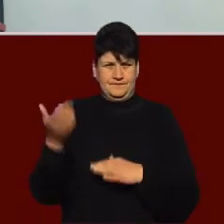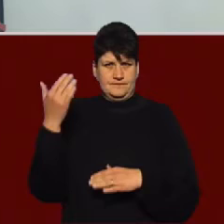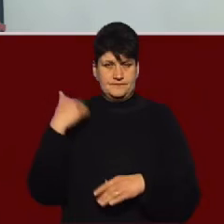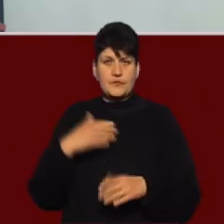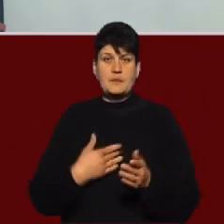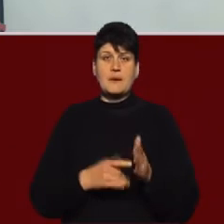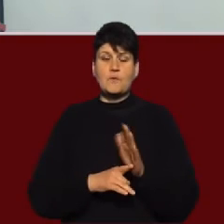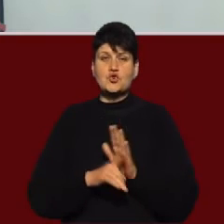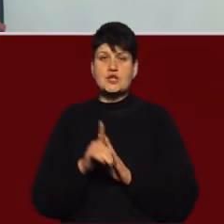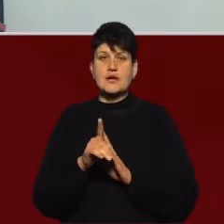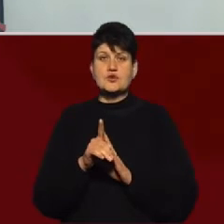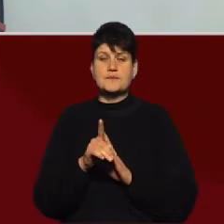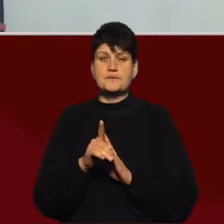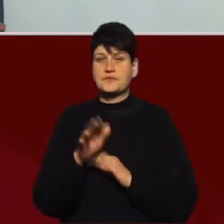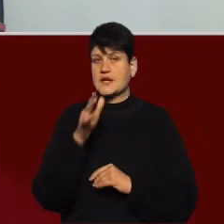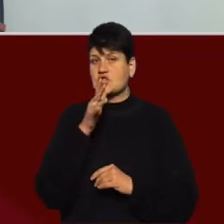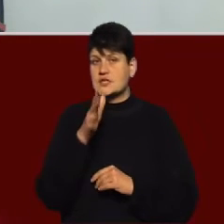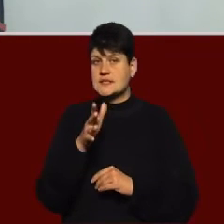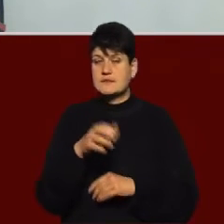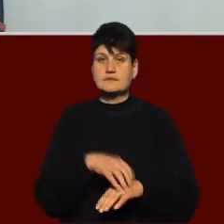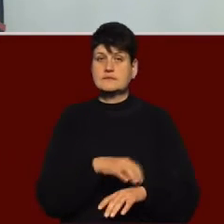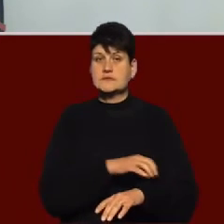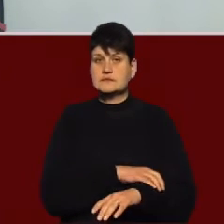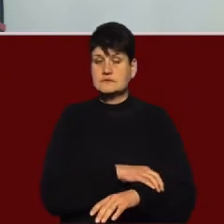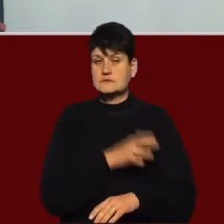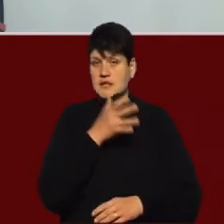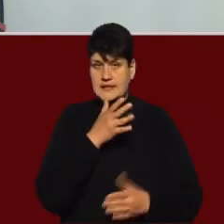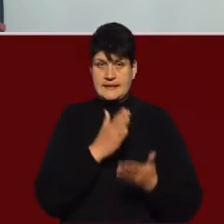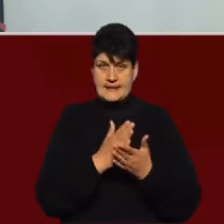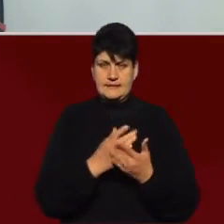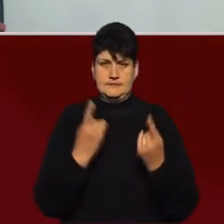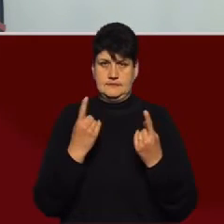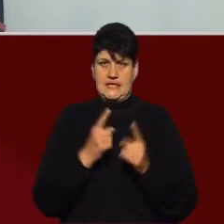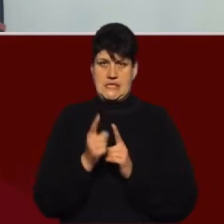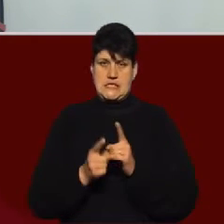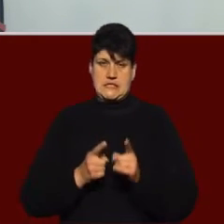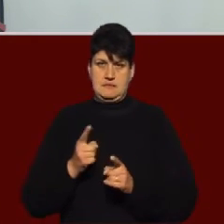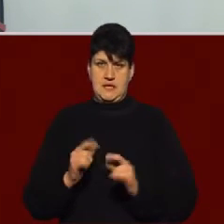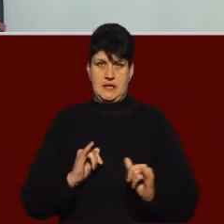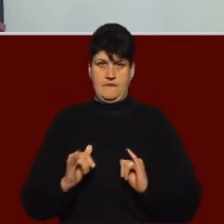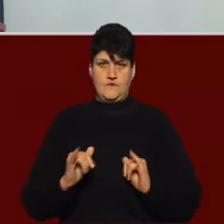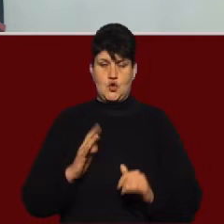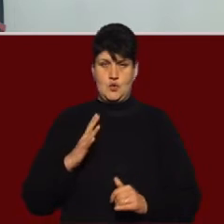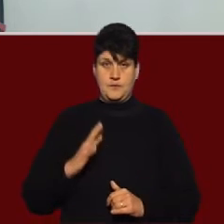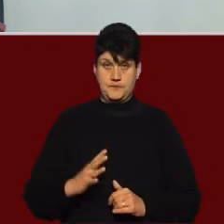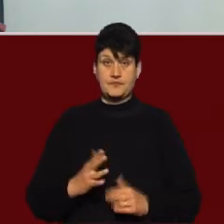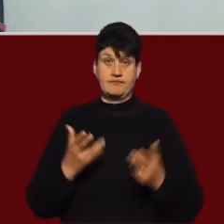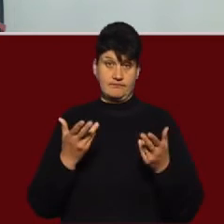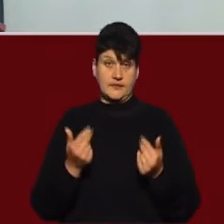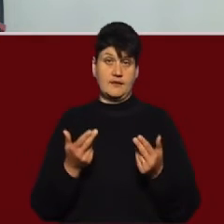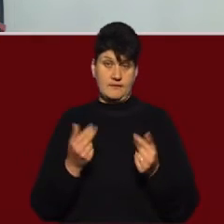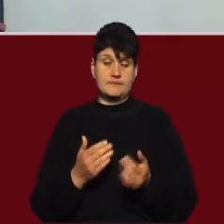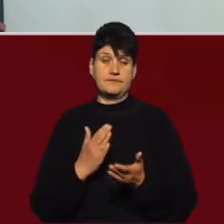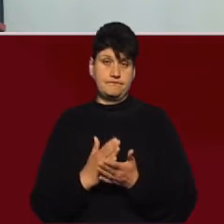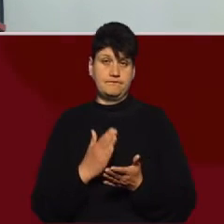часів Радянського Союзу і зараз. Є якісь кардинальні зміни в плані толерантності? Так, динаміка, звичайно, є, але не